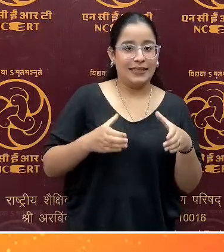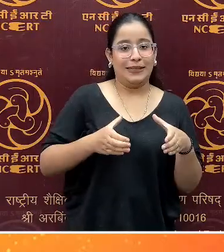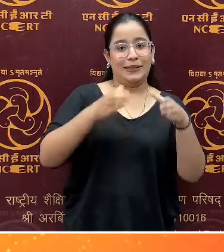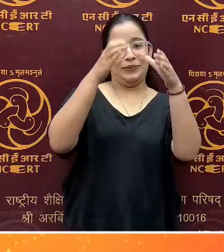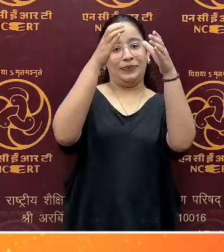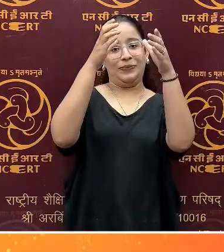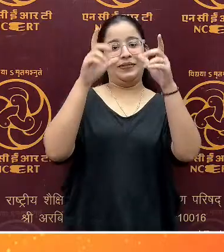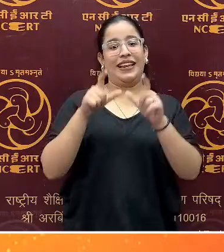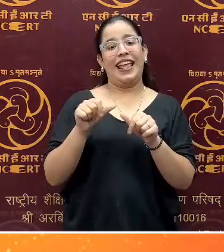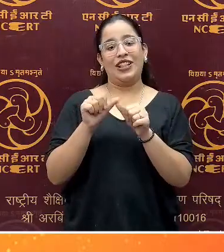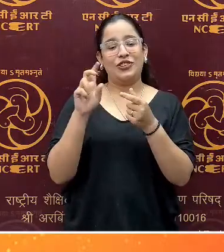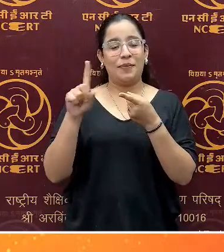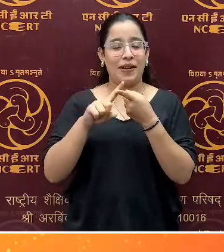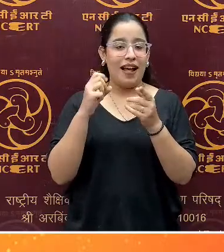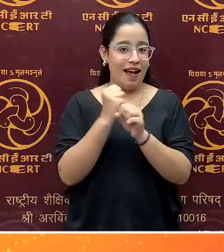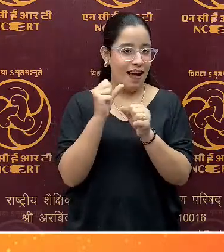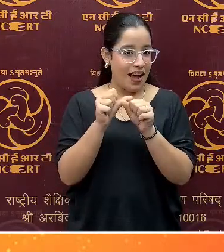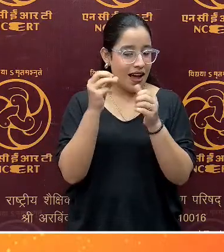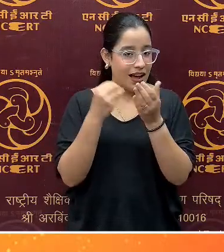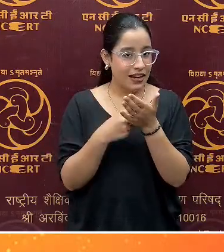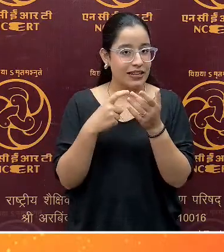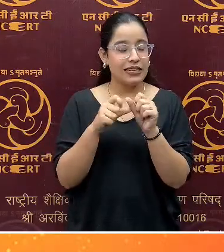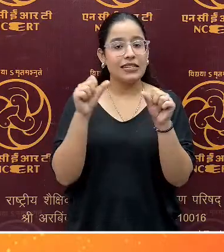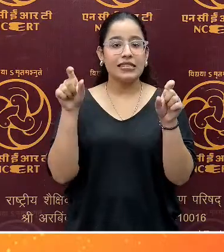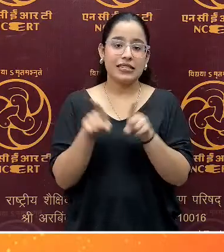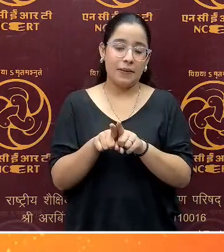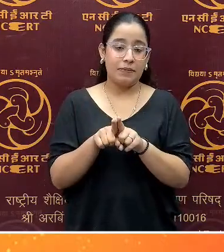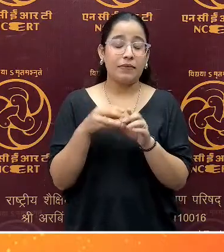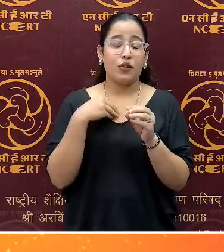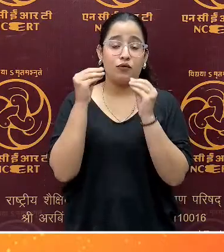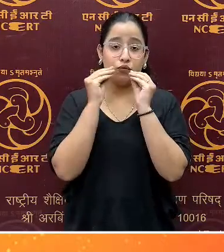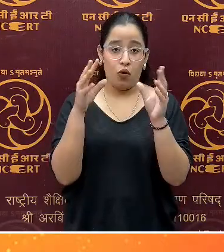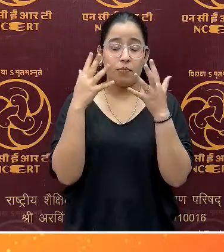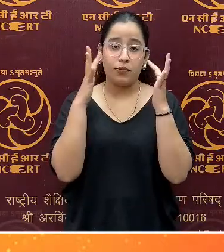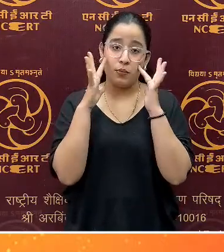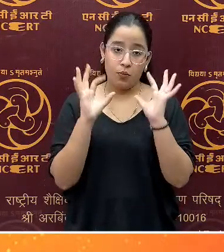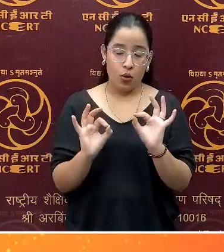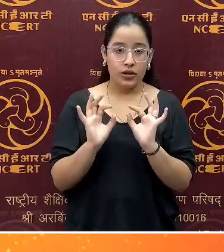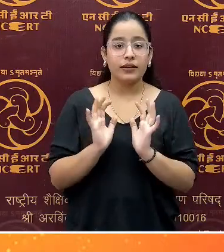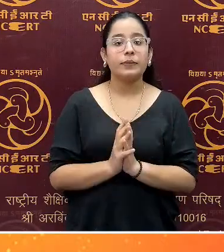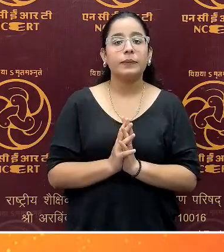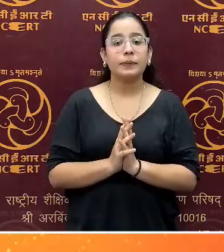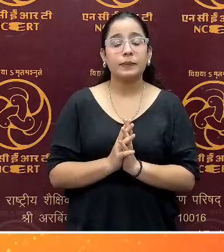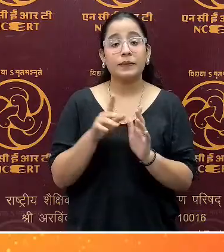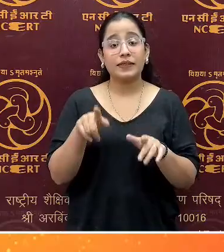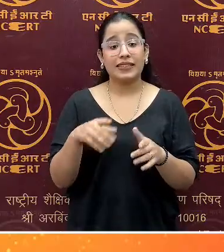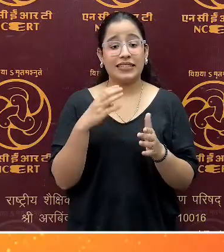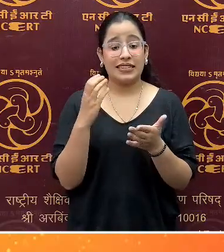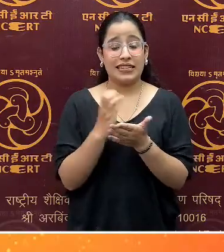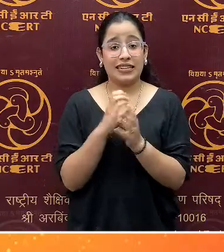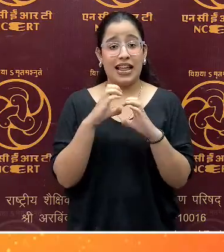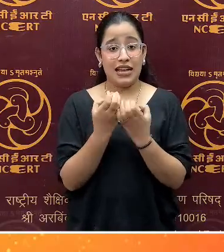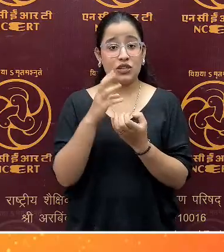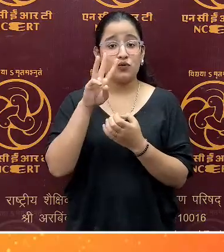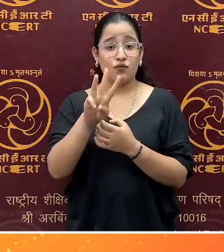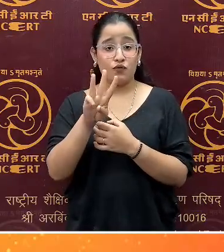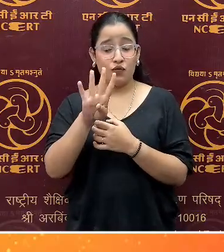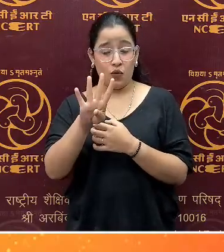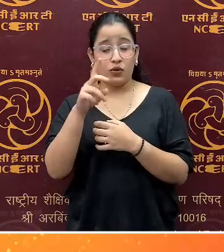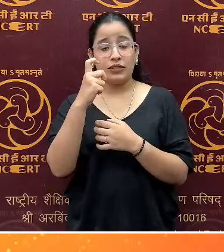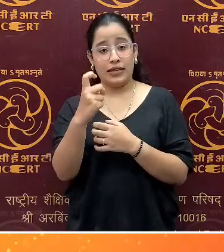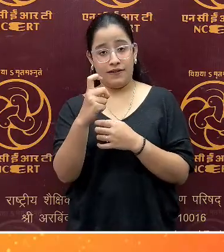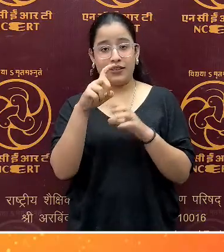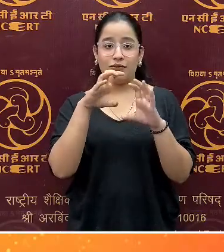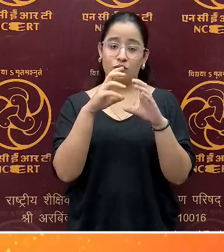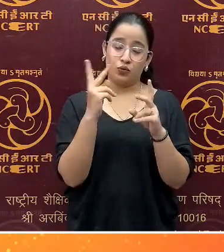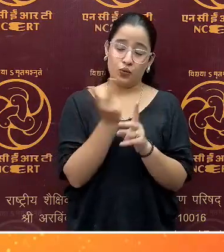ऑफ वेक्टर अलजेब्रा. साथ ही मैं एक और इम्पॉर्टेंट इन्फॉर्मेशन देना चाहूँगी आपको डियर दर्शकों. हमारी चौथी और सातवीं की नई टेक्स्ट बुक